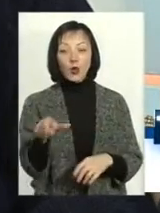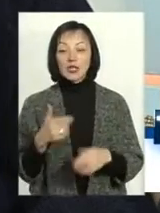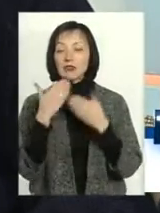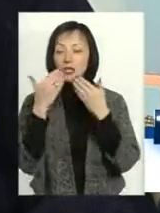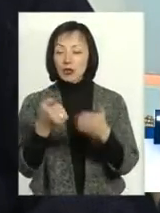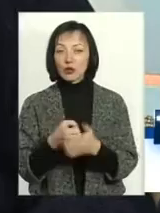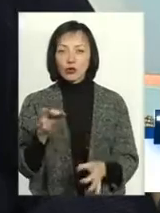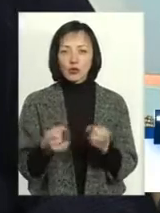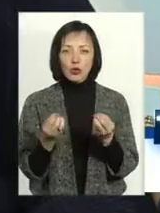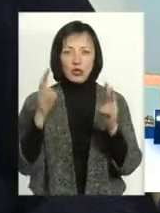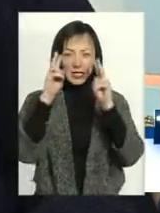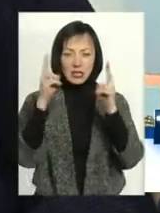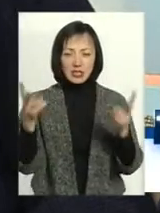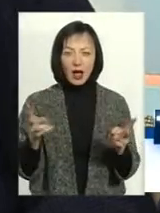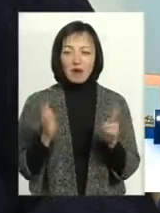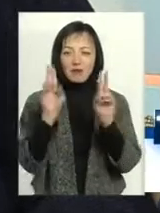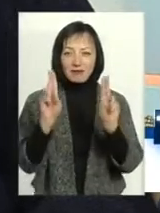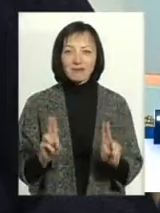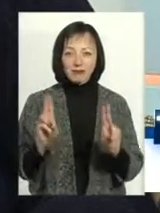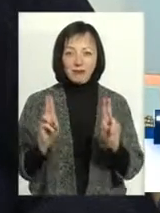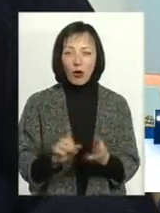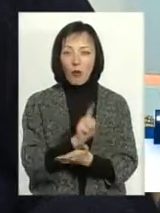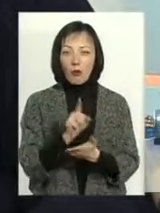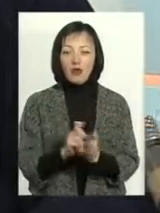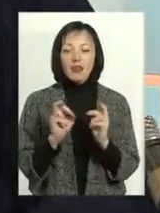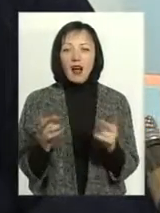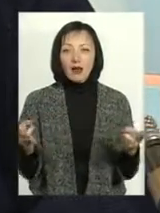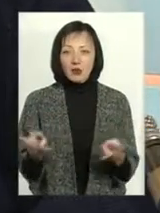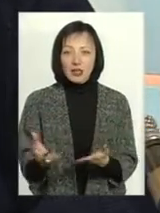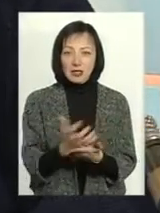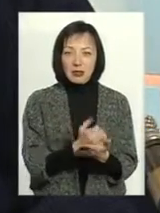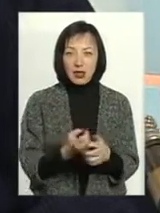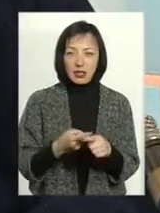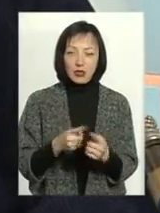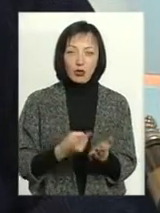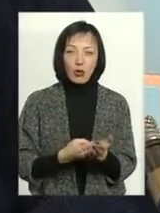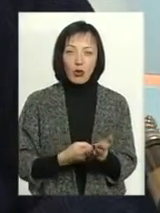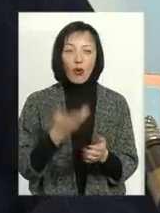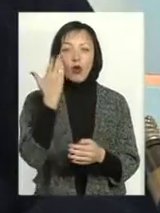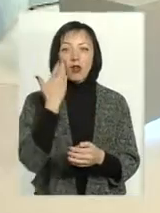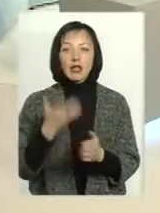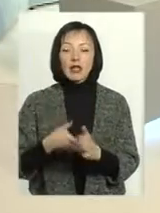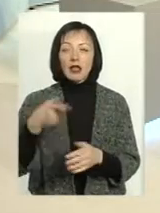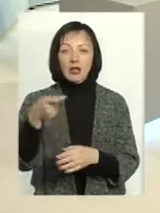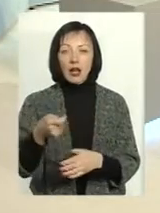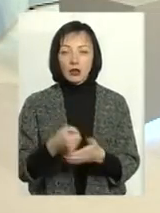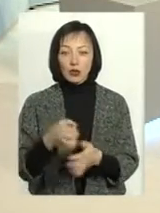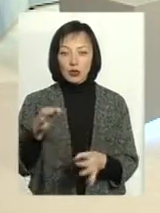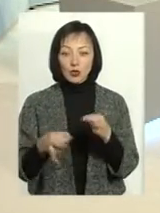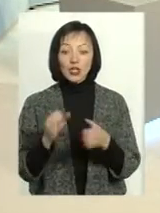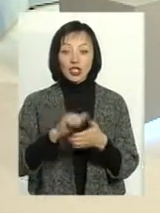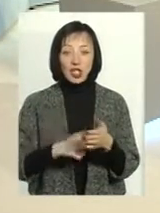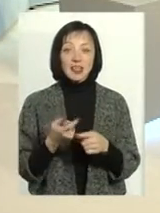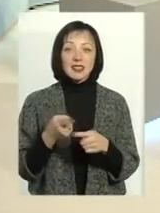звертаються до суду, вони просто не знають процесуальних обов'язків, як необхідно зібрати ці докази, коли їх необхідно надати до суду. І саме через